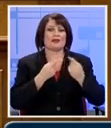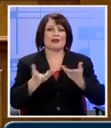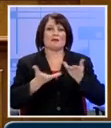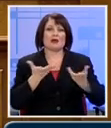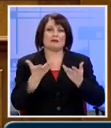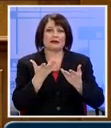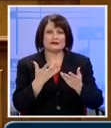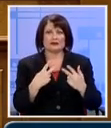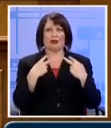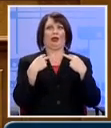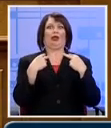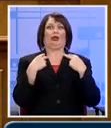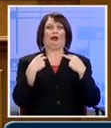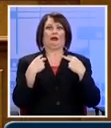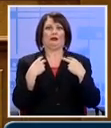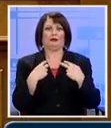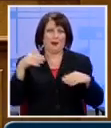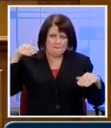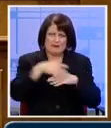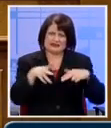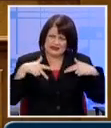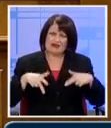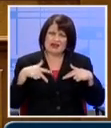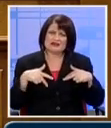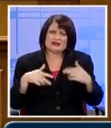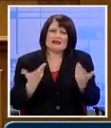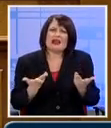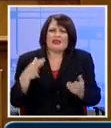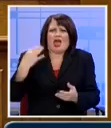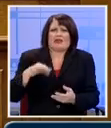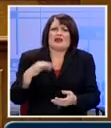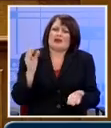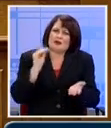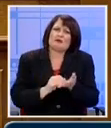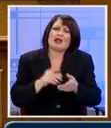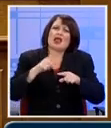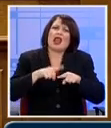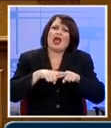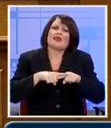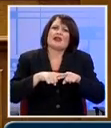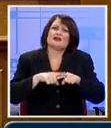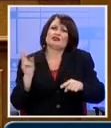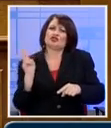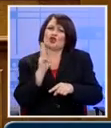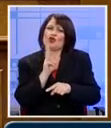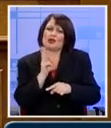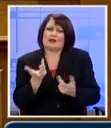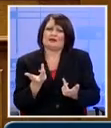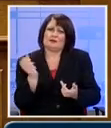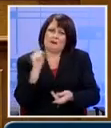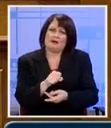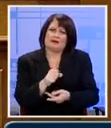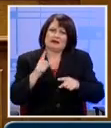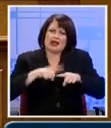διαπραγματευόμαστε με την πλάτη στον τοίχο, ζητάτε να πέσει η κυβέρνηση. Δηλαδή να αποδυναμωθεί ξανά η Ελλάδα μπροστά στους δανειστές της. Το πιστεύετε